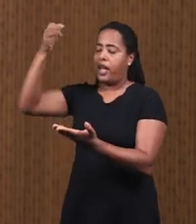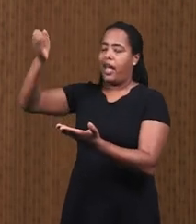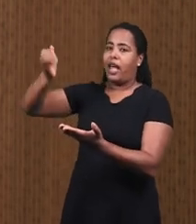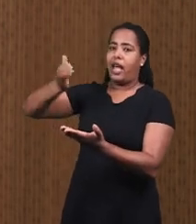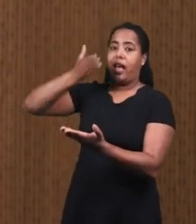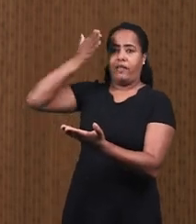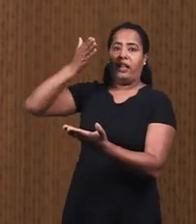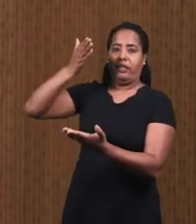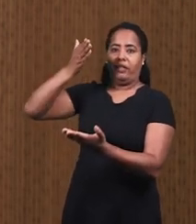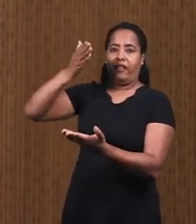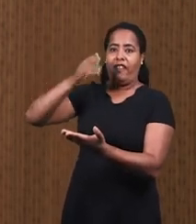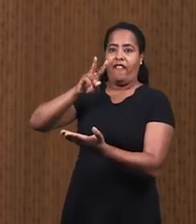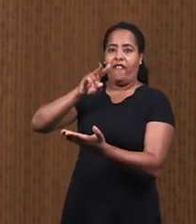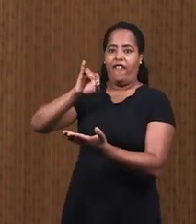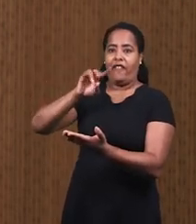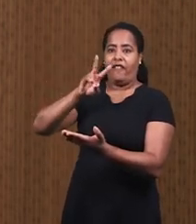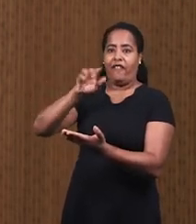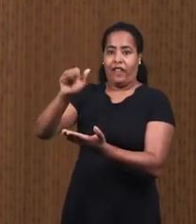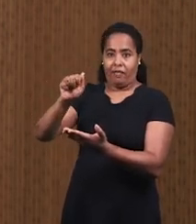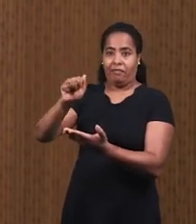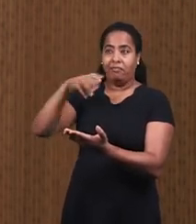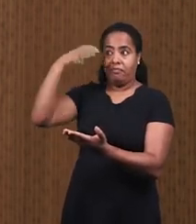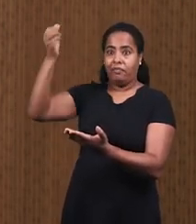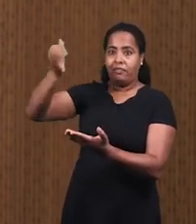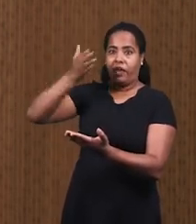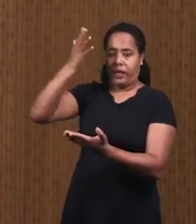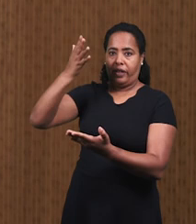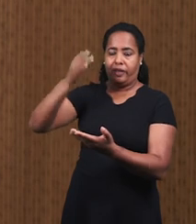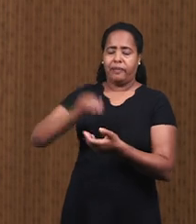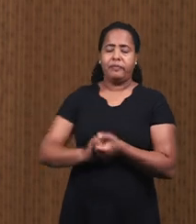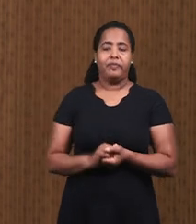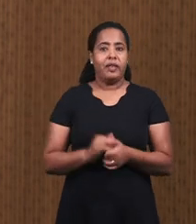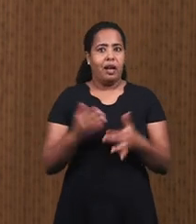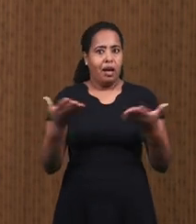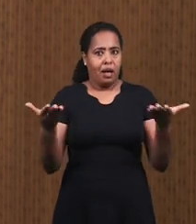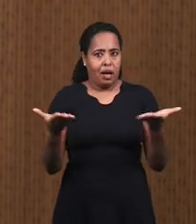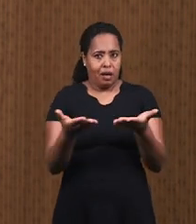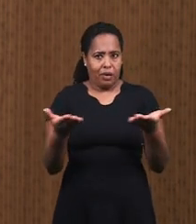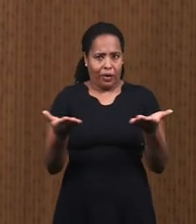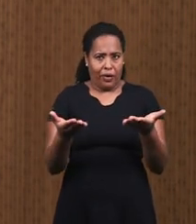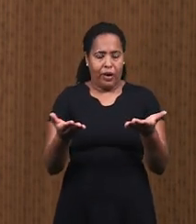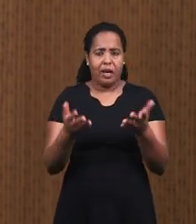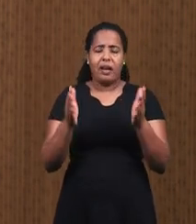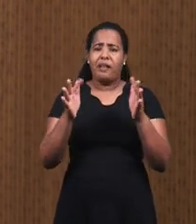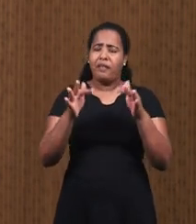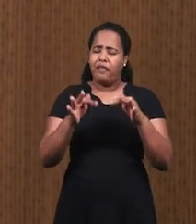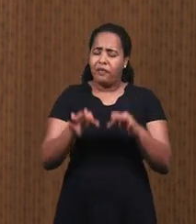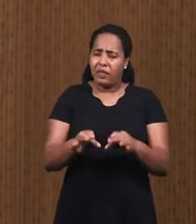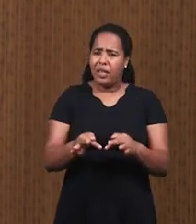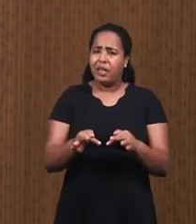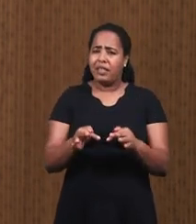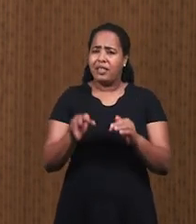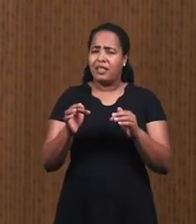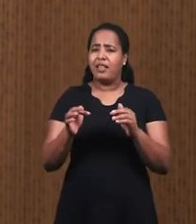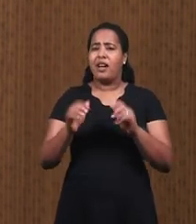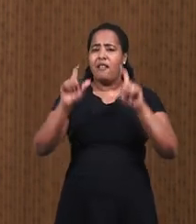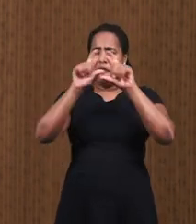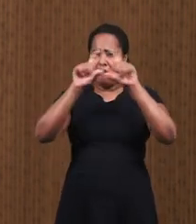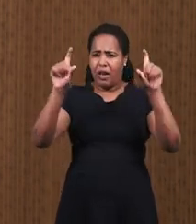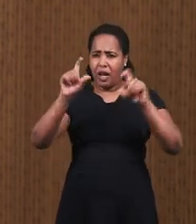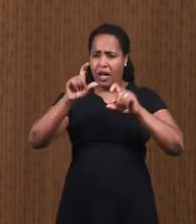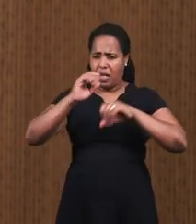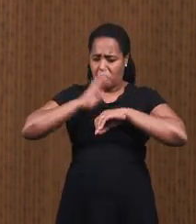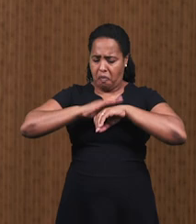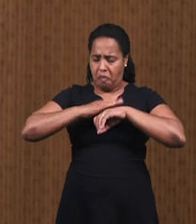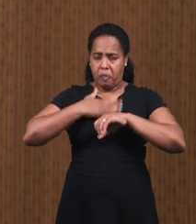vivant, Jésus est vivant. Il se révèle par sa parole. Je veux finir ici en disant une chose, qui est une phrase qui ne vient